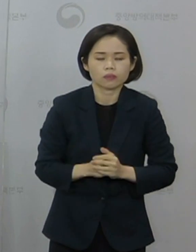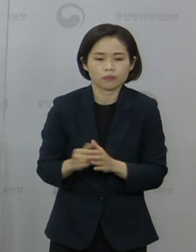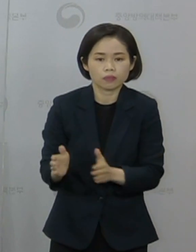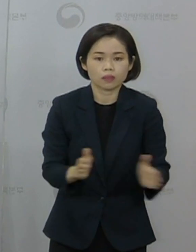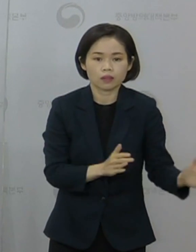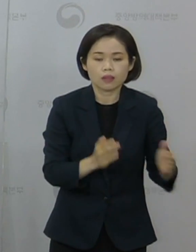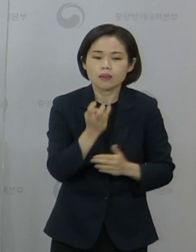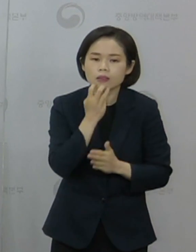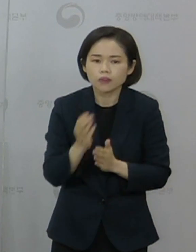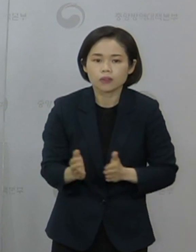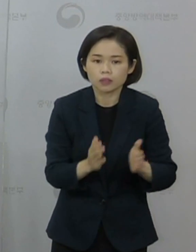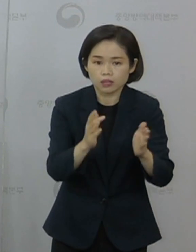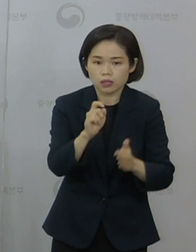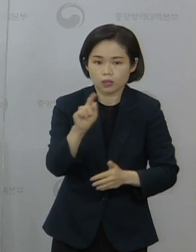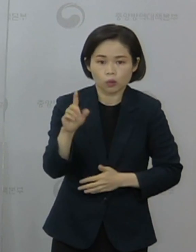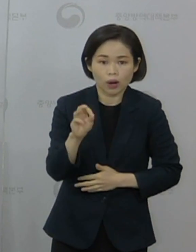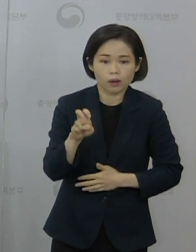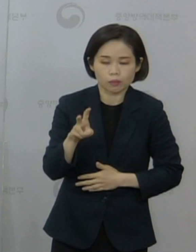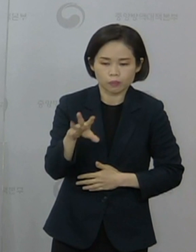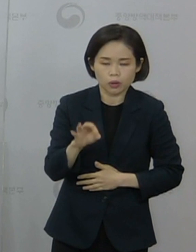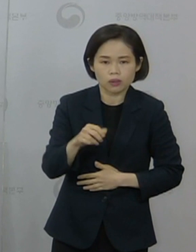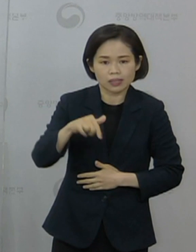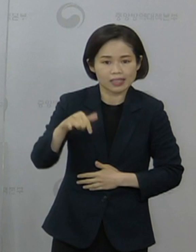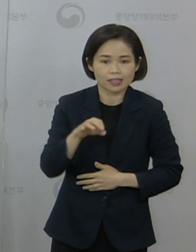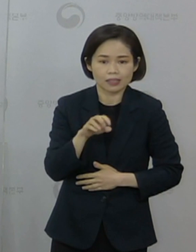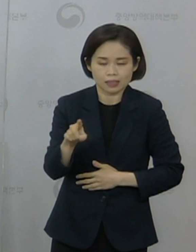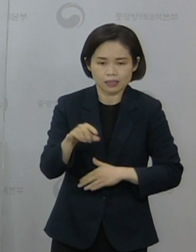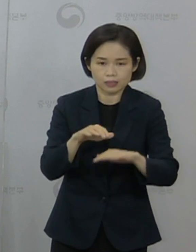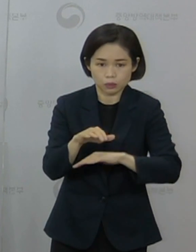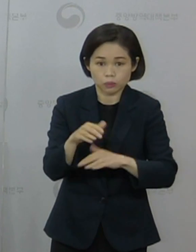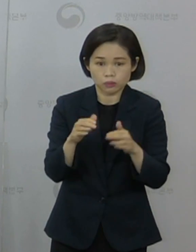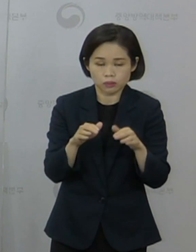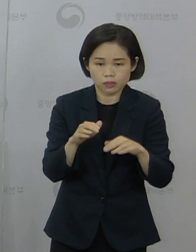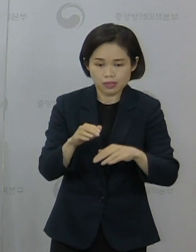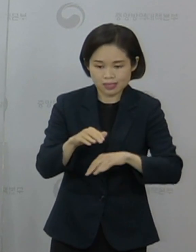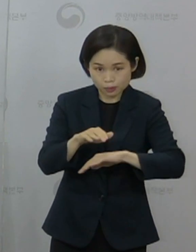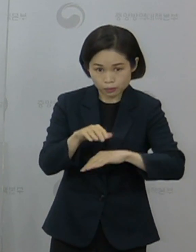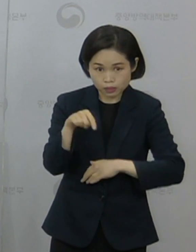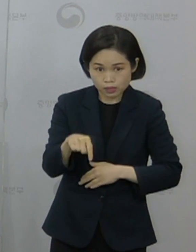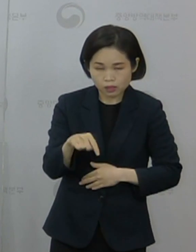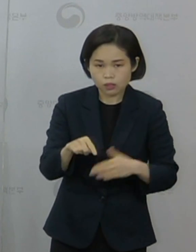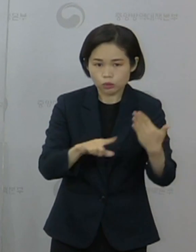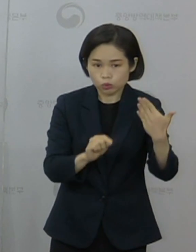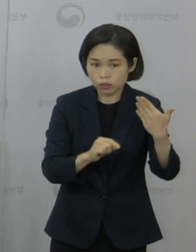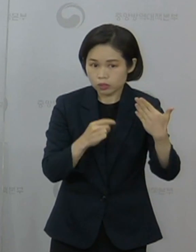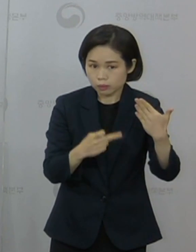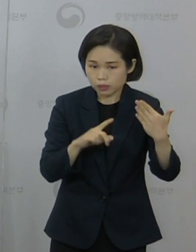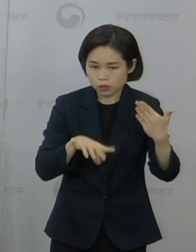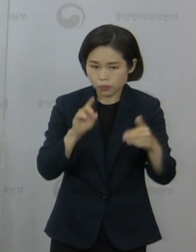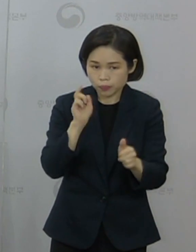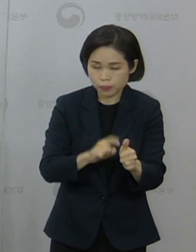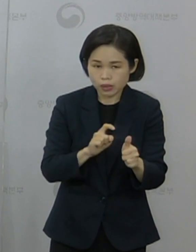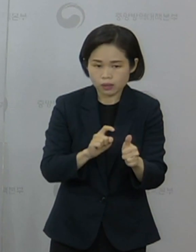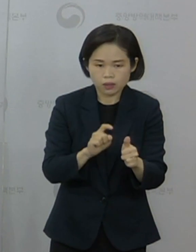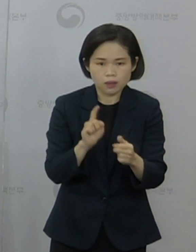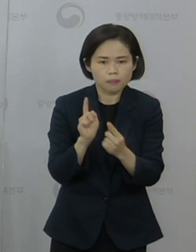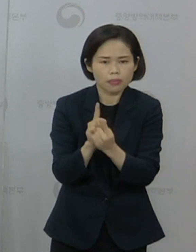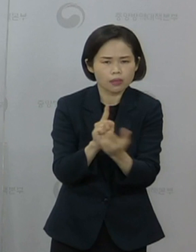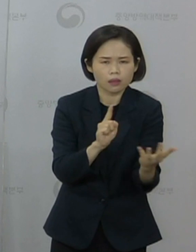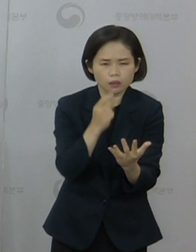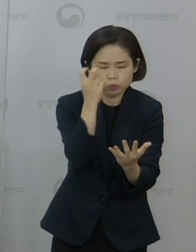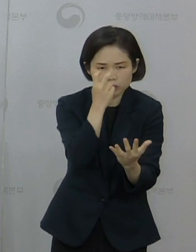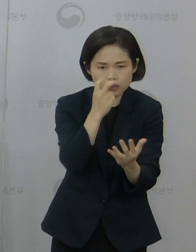광명 씨의 기아자동차 관련해서 9월 16일 날 첫 확장자가 발생한 이후에 접촉자 조사 를 통해서